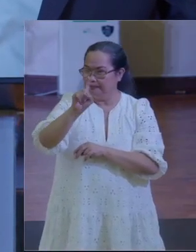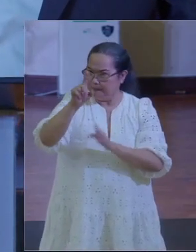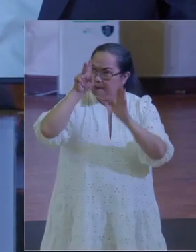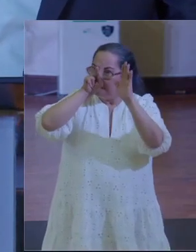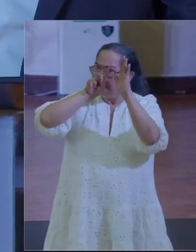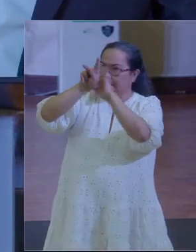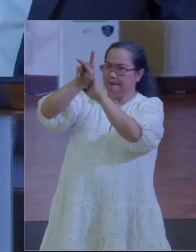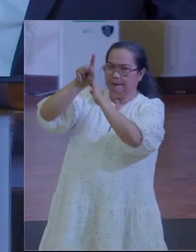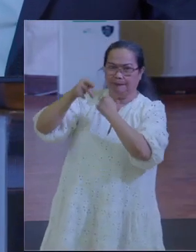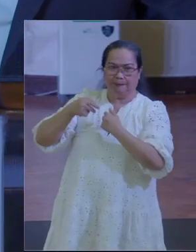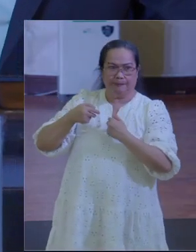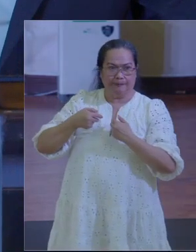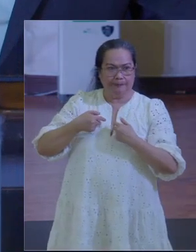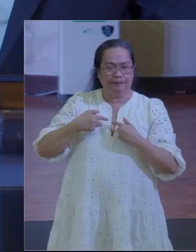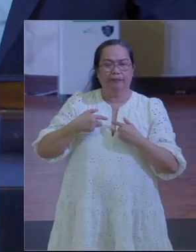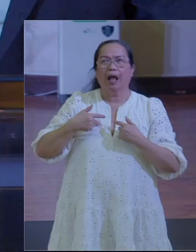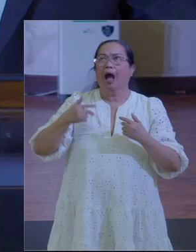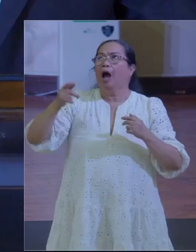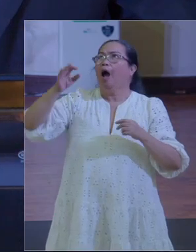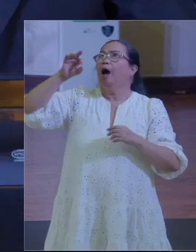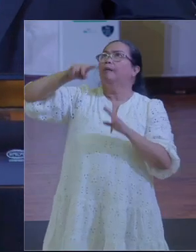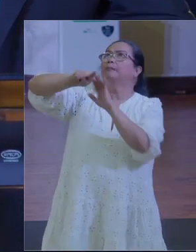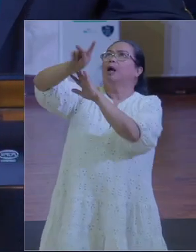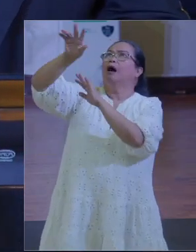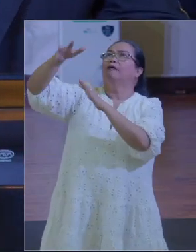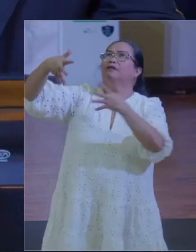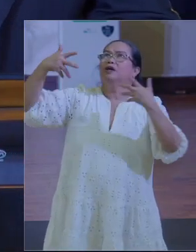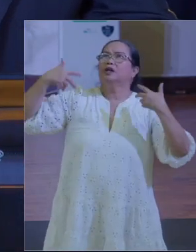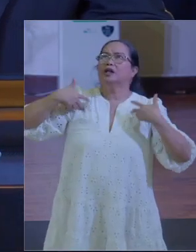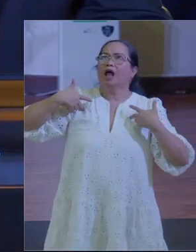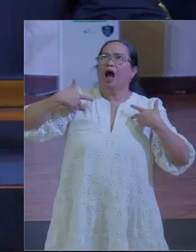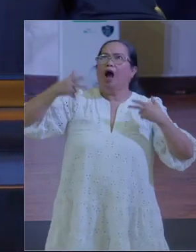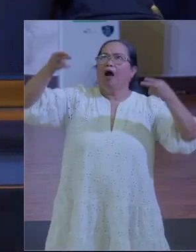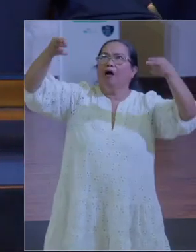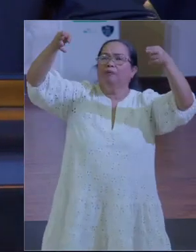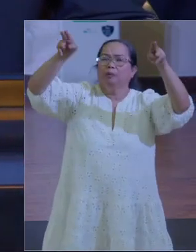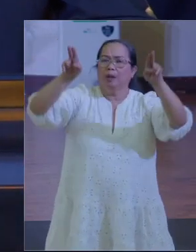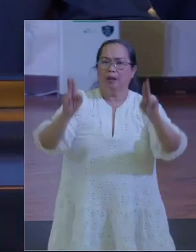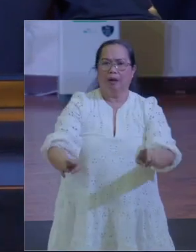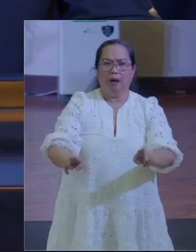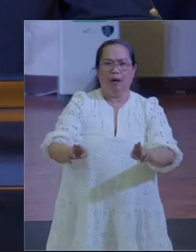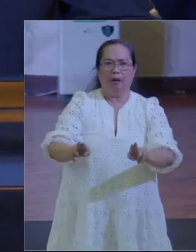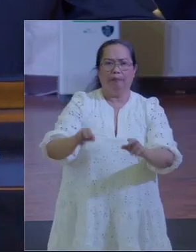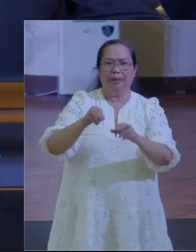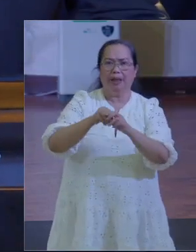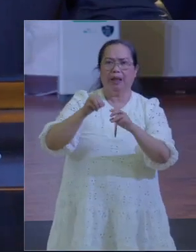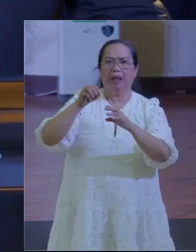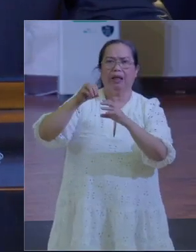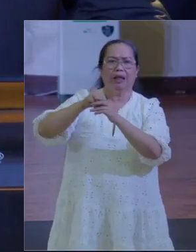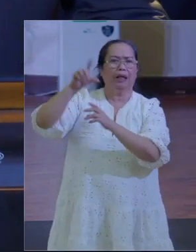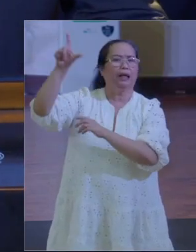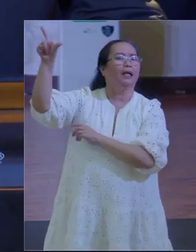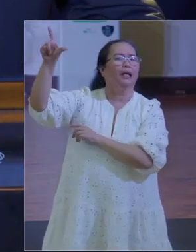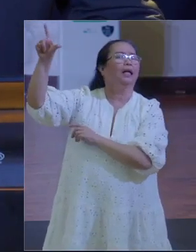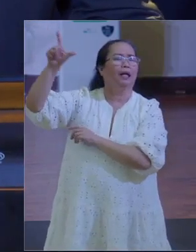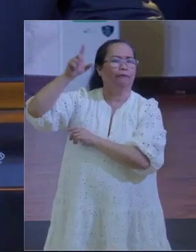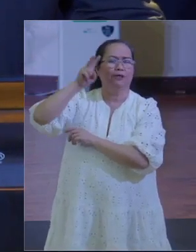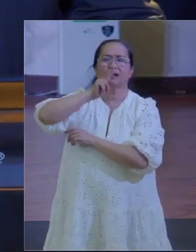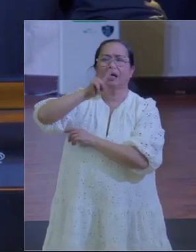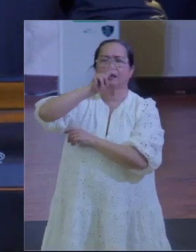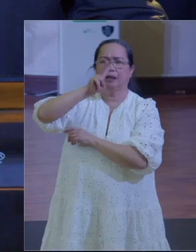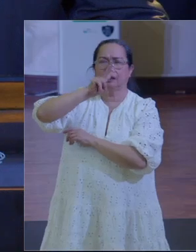siya, magkakaroon ng malaking sakuna sa Tacloban, babagyuguhin yun.